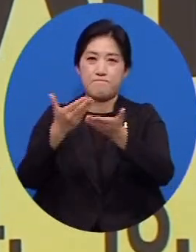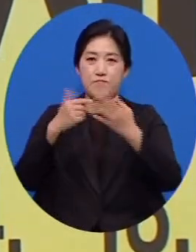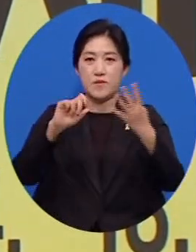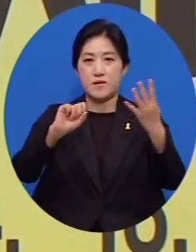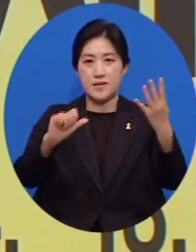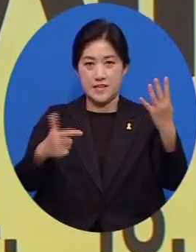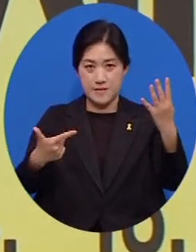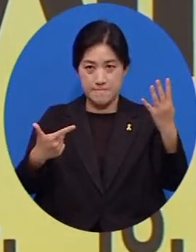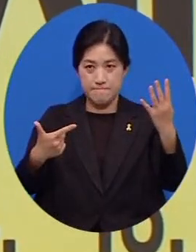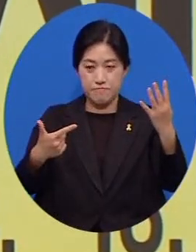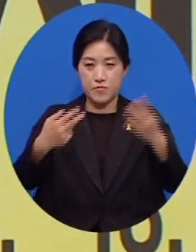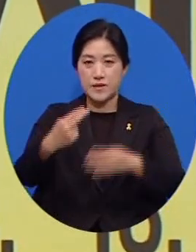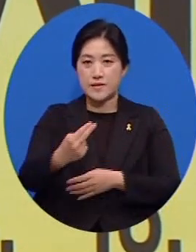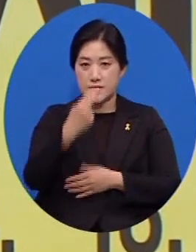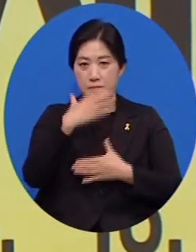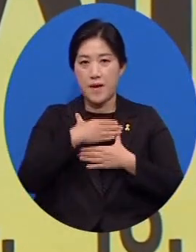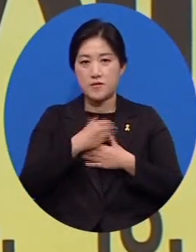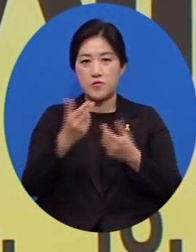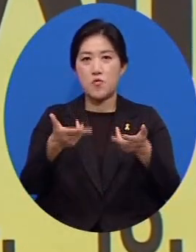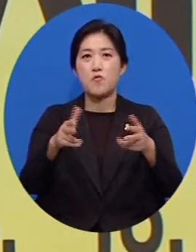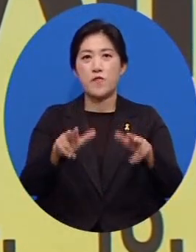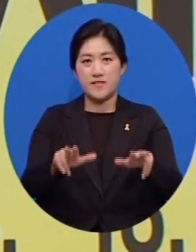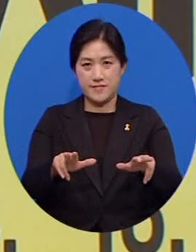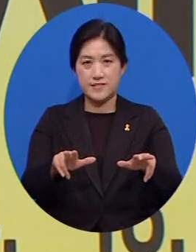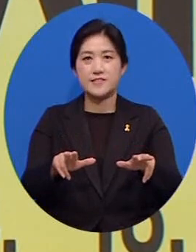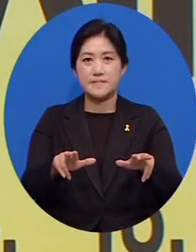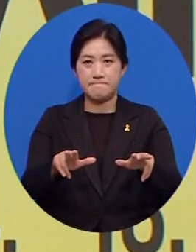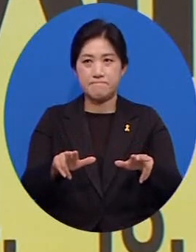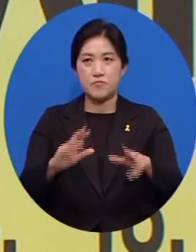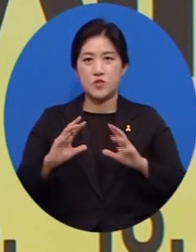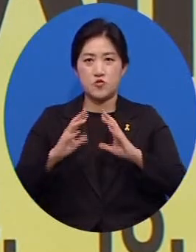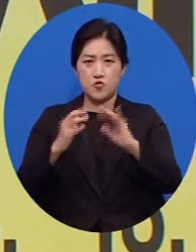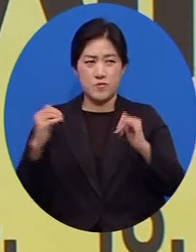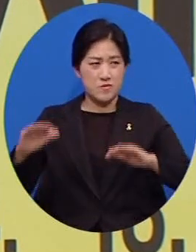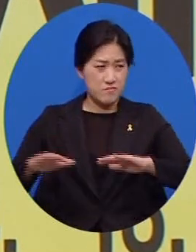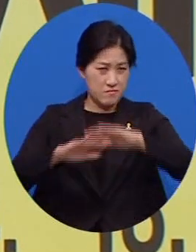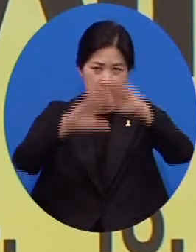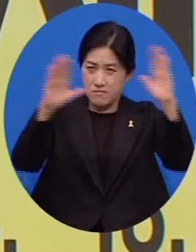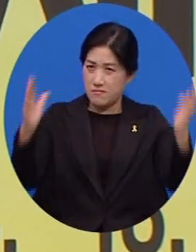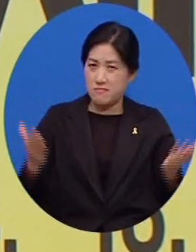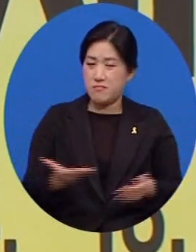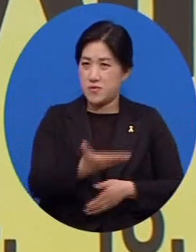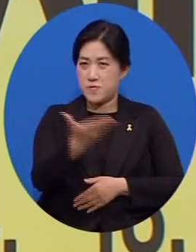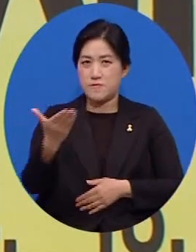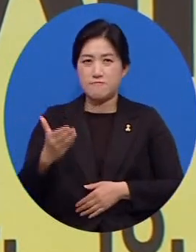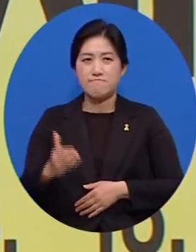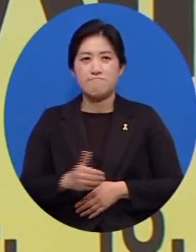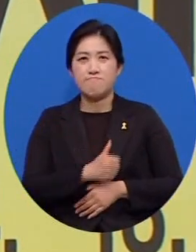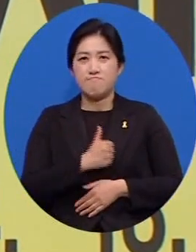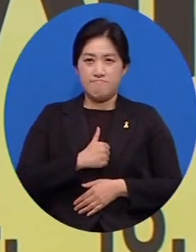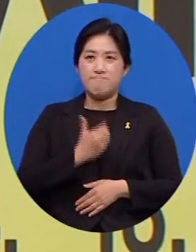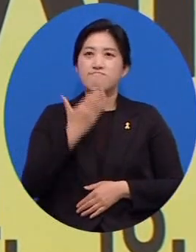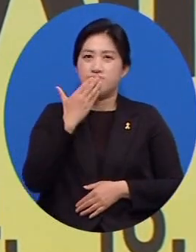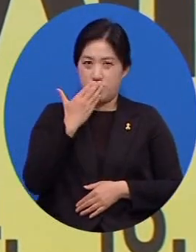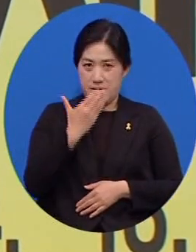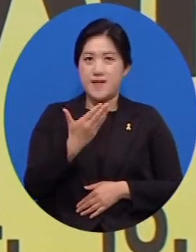4.16 생명안전공원이 국민 모두가 자부심을 가질 수